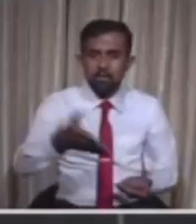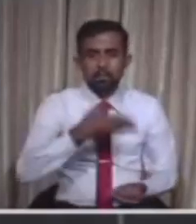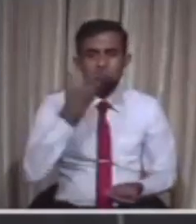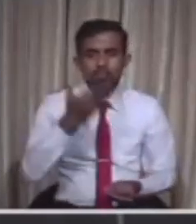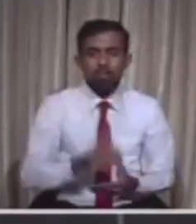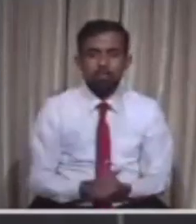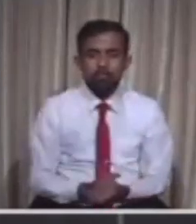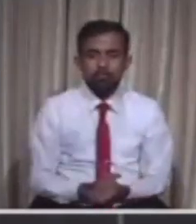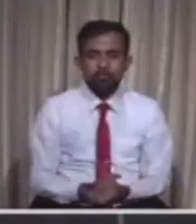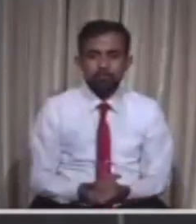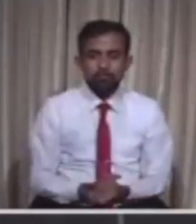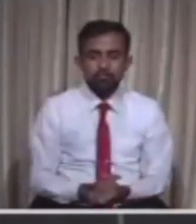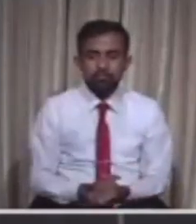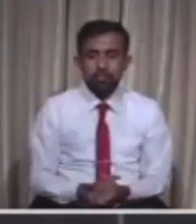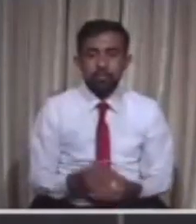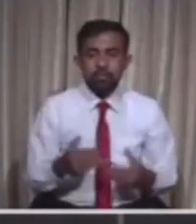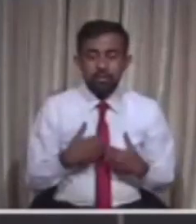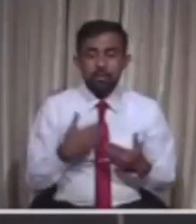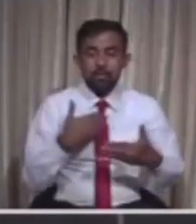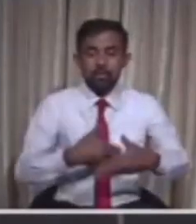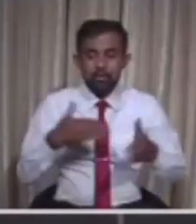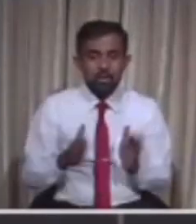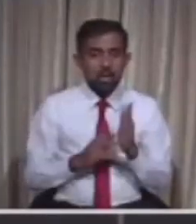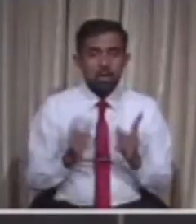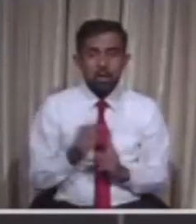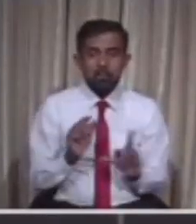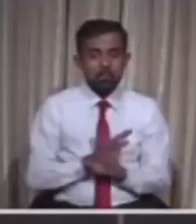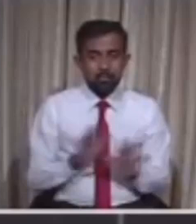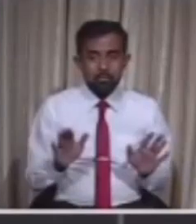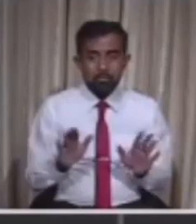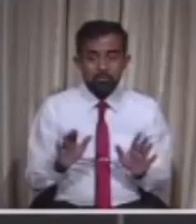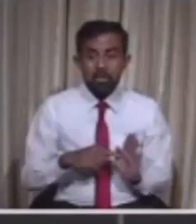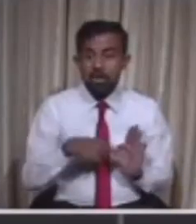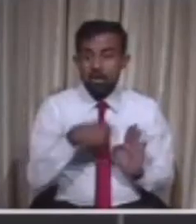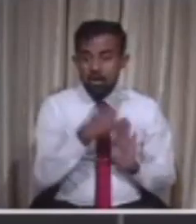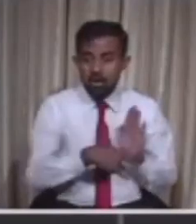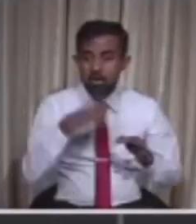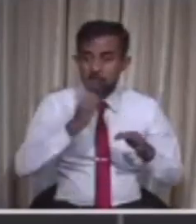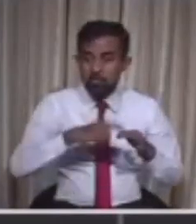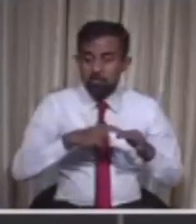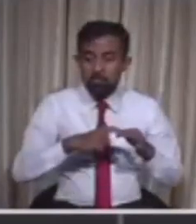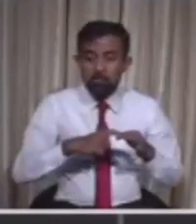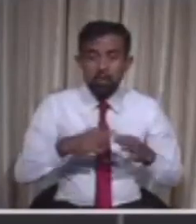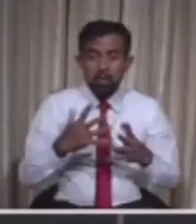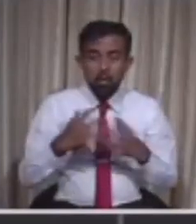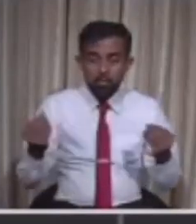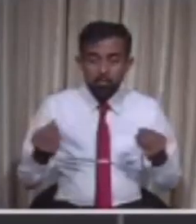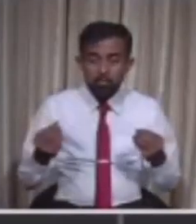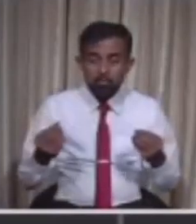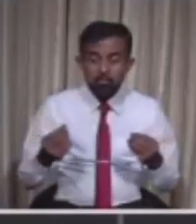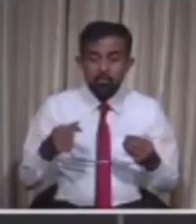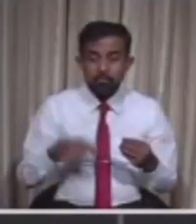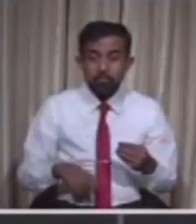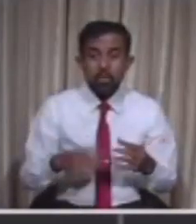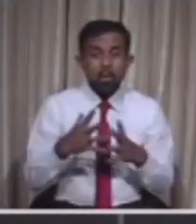බාර හරි එතකොට අපිට කැබිනට් ඇමතිකම් නෙමෙයි හැබැයි මේ රටේ ප්‍රශ්නෙට දායක වෙන්න එළියට ගන්න